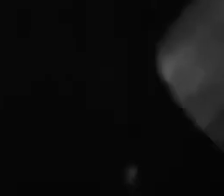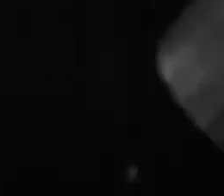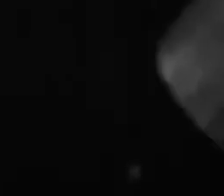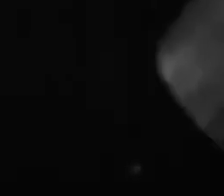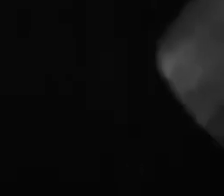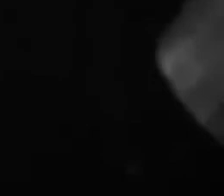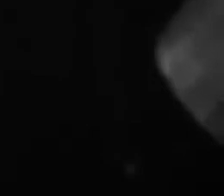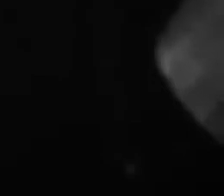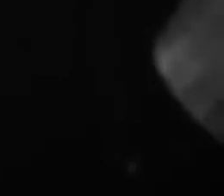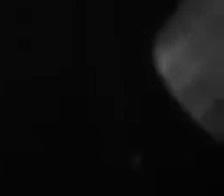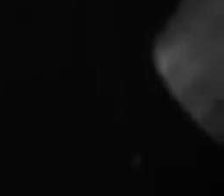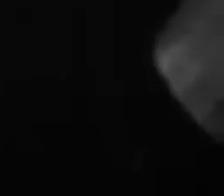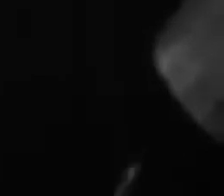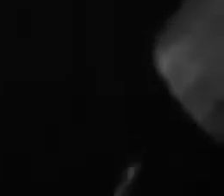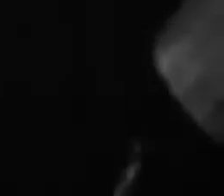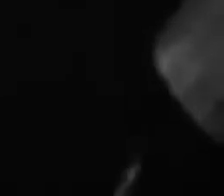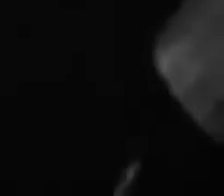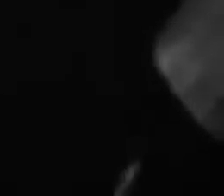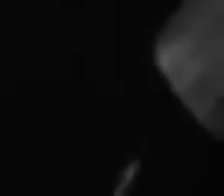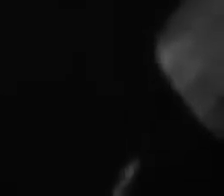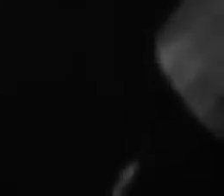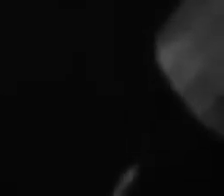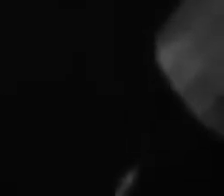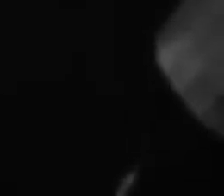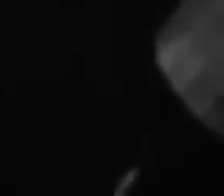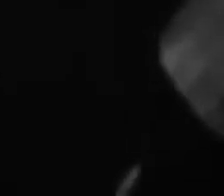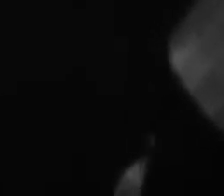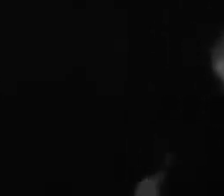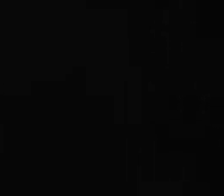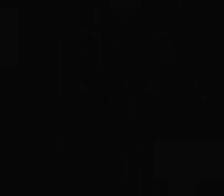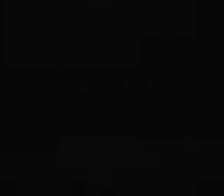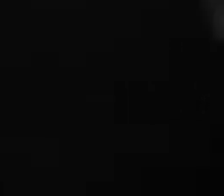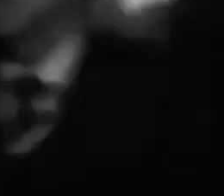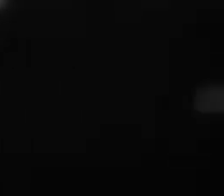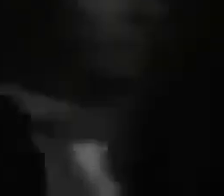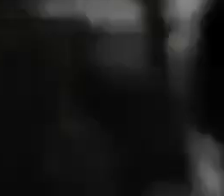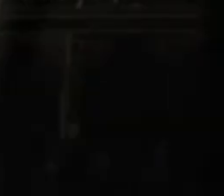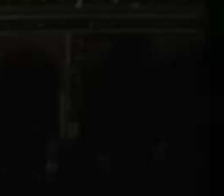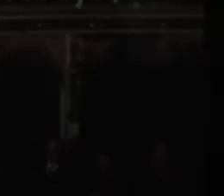aki nuova giornata dietro al molo girarla che continua a guidarla